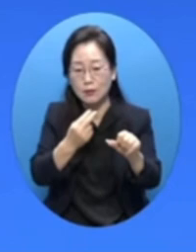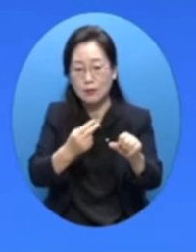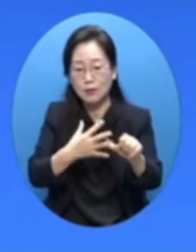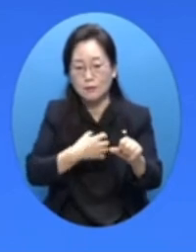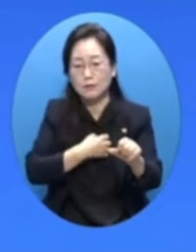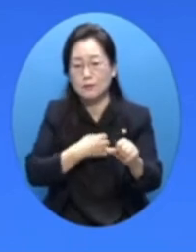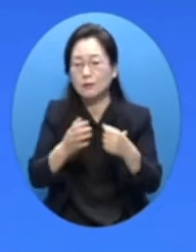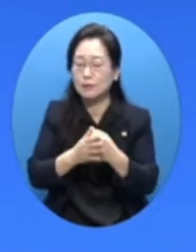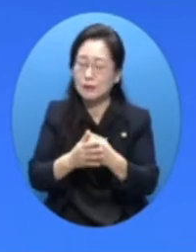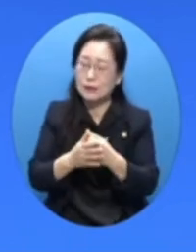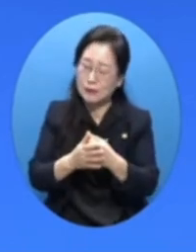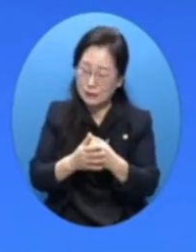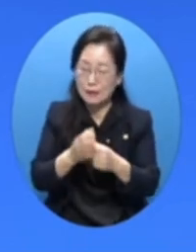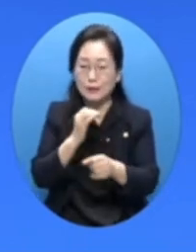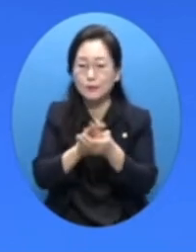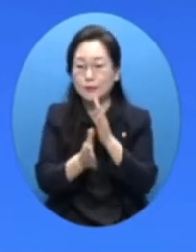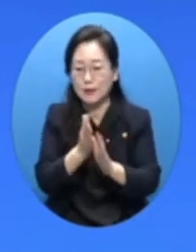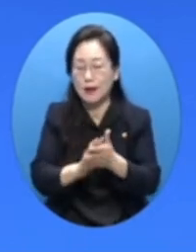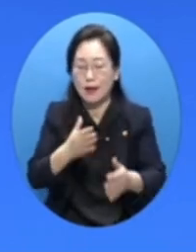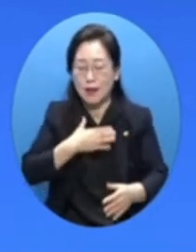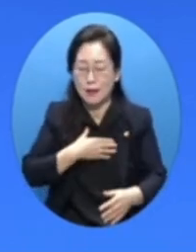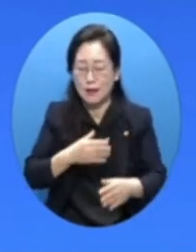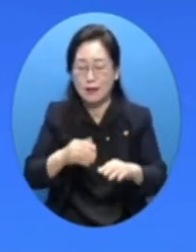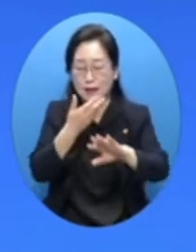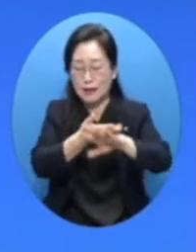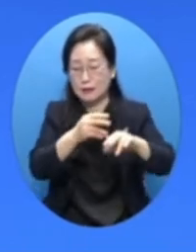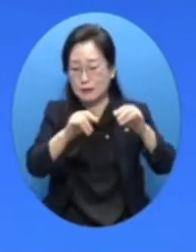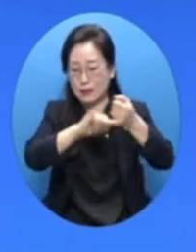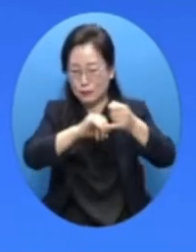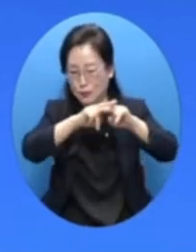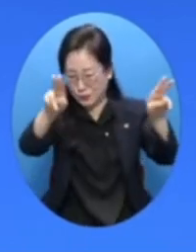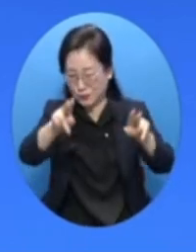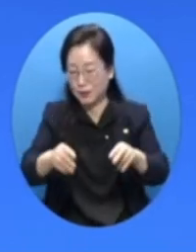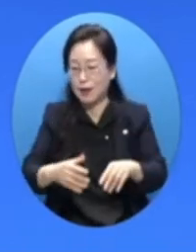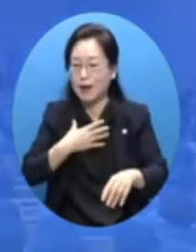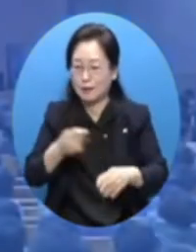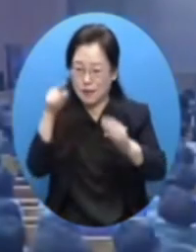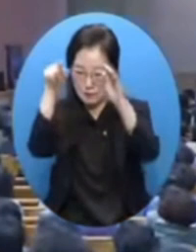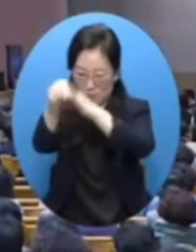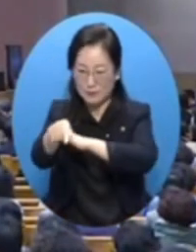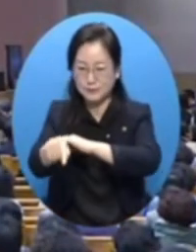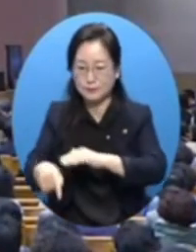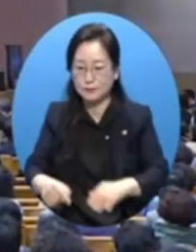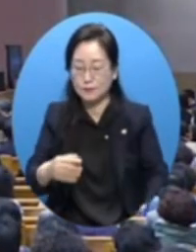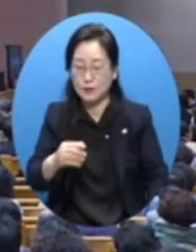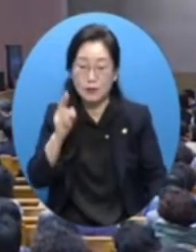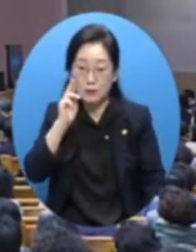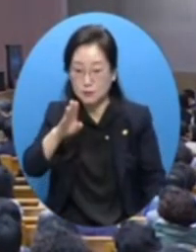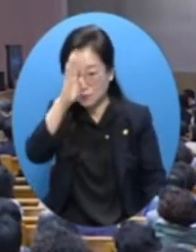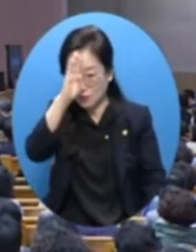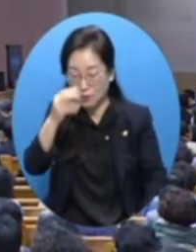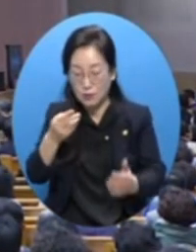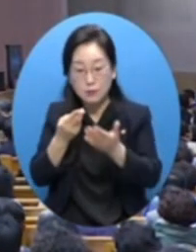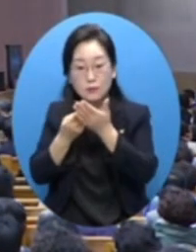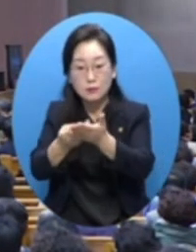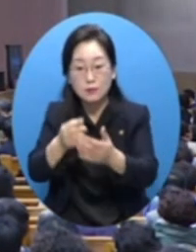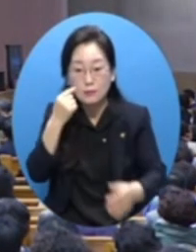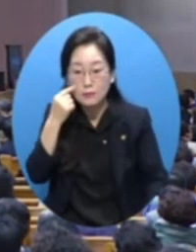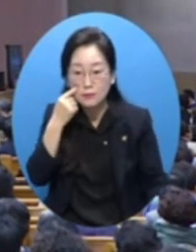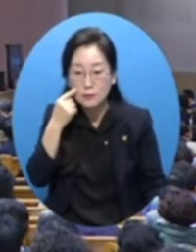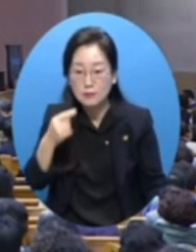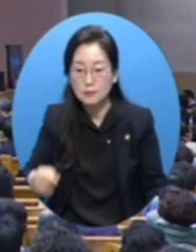됐었으니 빨리 안산으로 가자. 안산에 가서 그 중환자실 들어가니까 이미 뭐